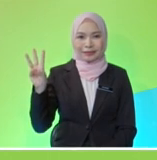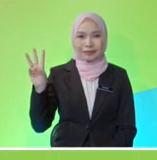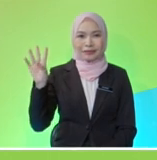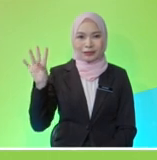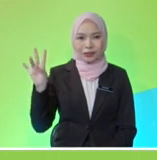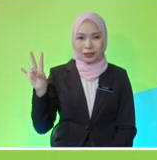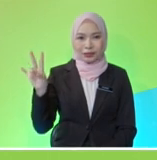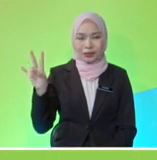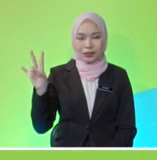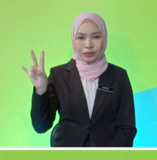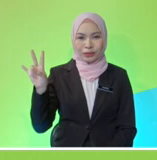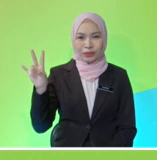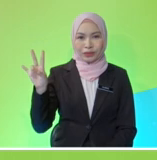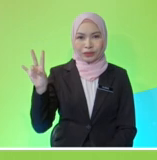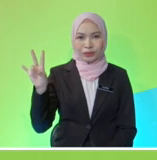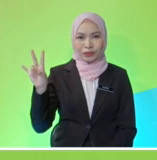Tujuh.